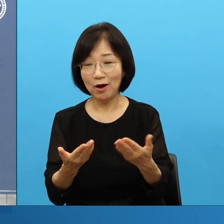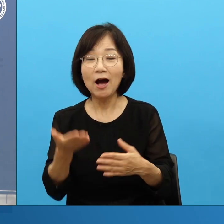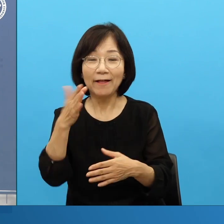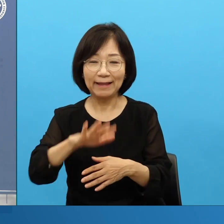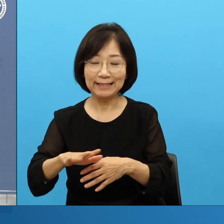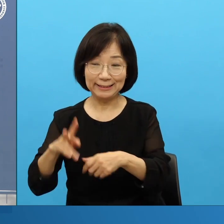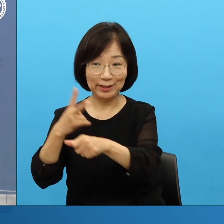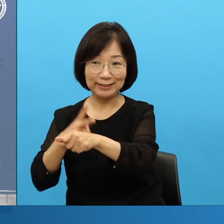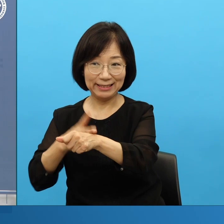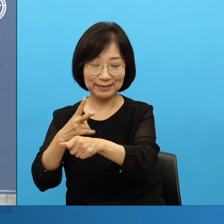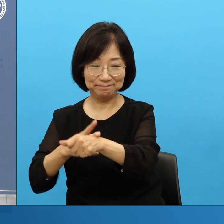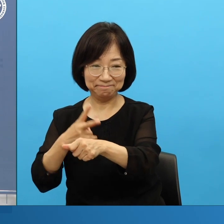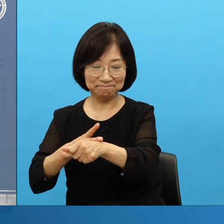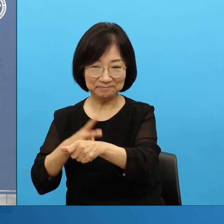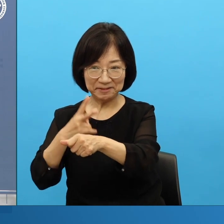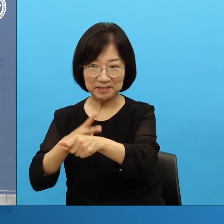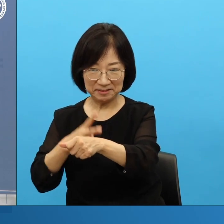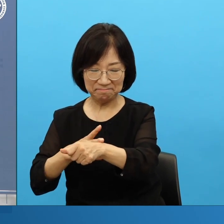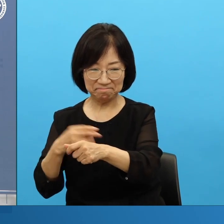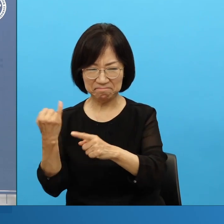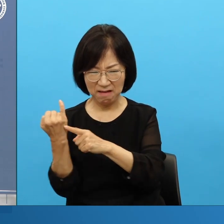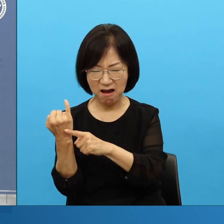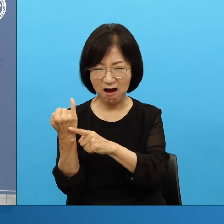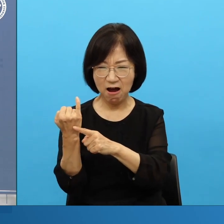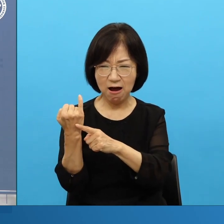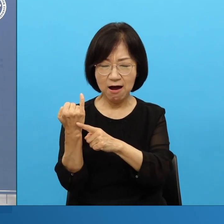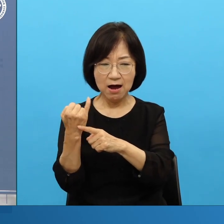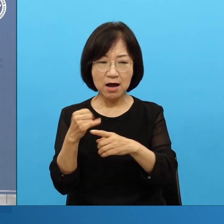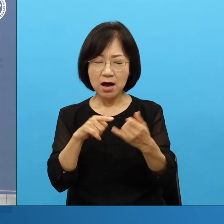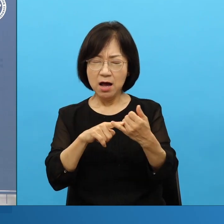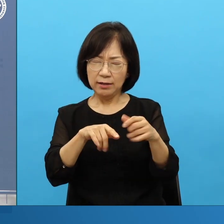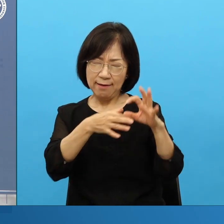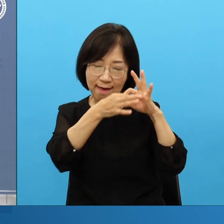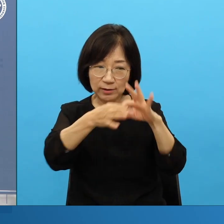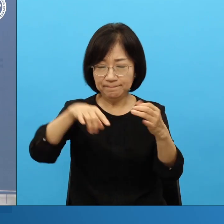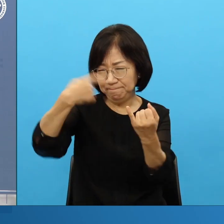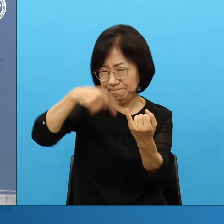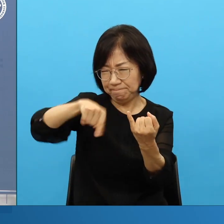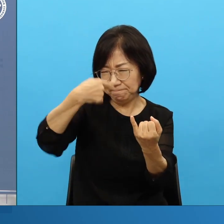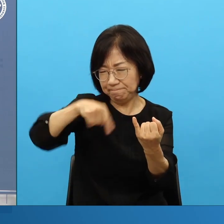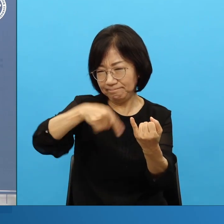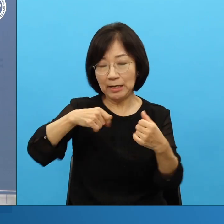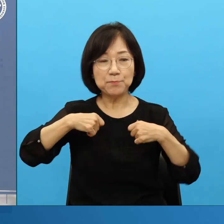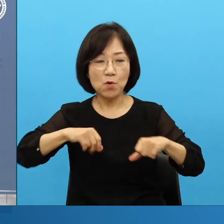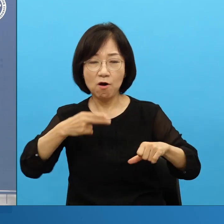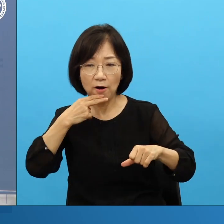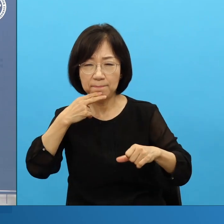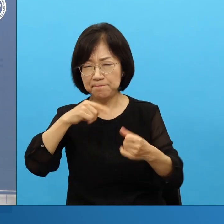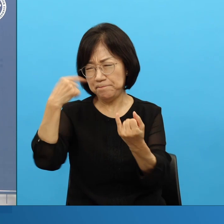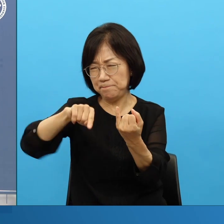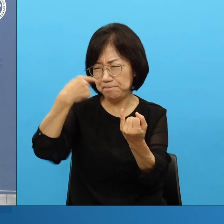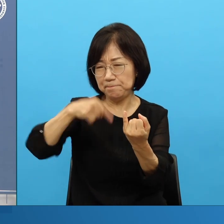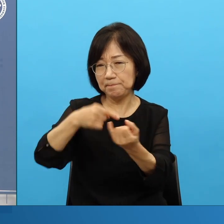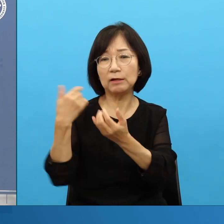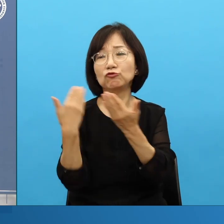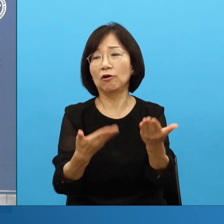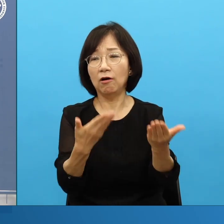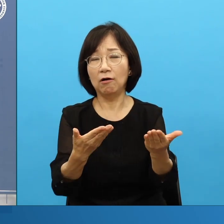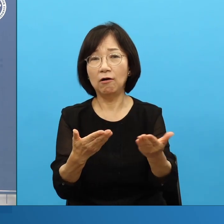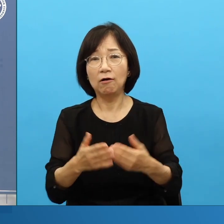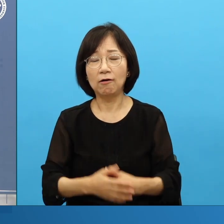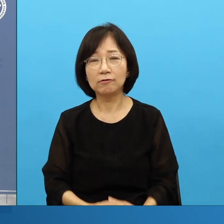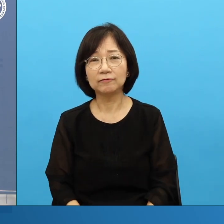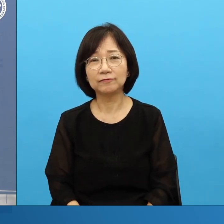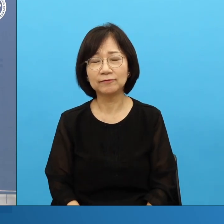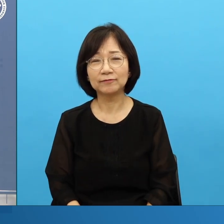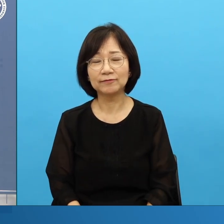케어를. And yet there's this one doctor or one teacher who did not give up on this child and constantly gave her the word of God. 쉽게 말하면 우리 힘으로 도는데 어느